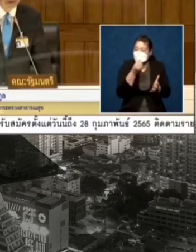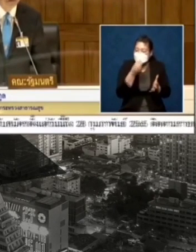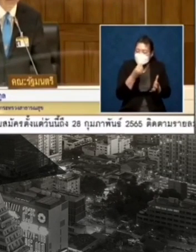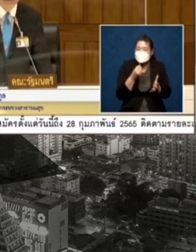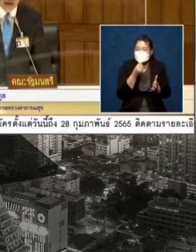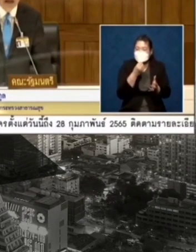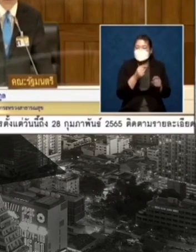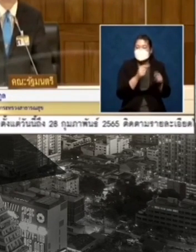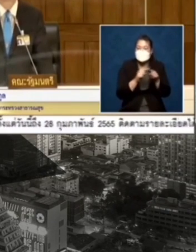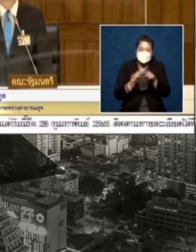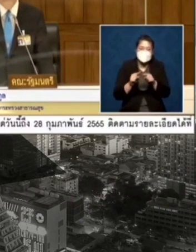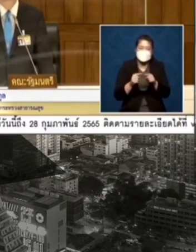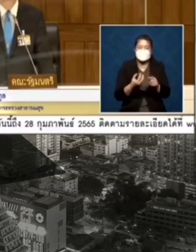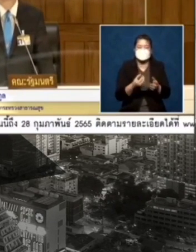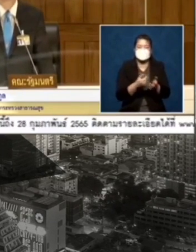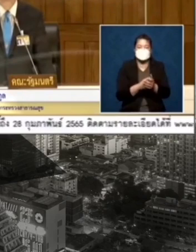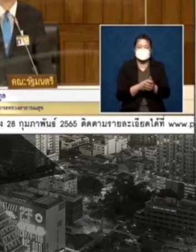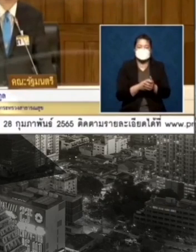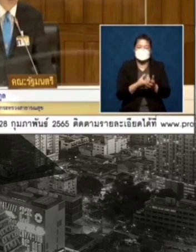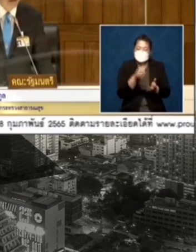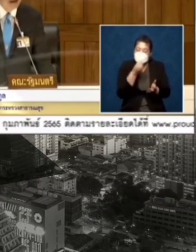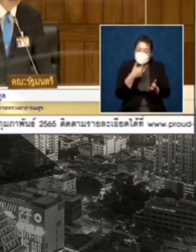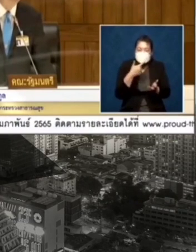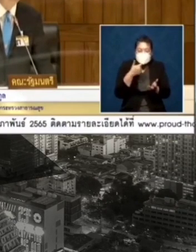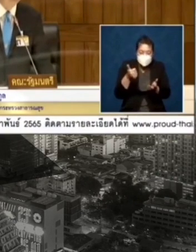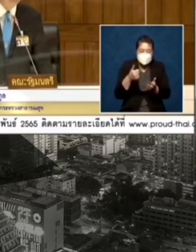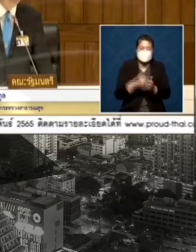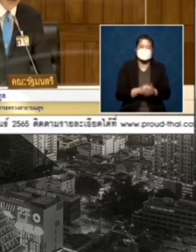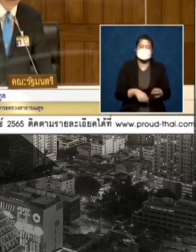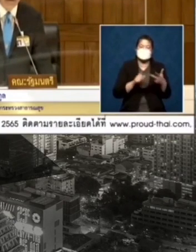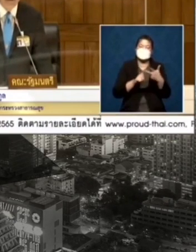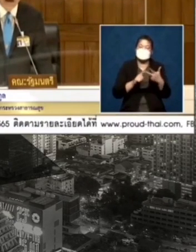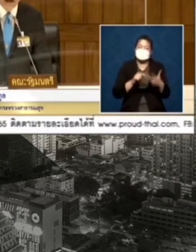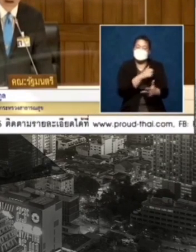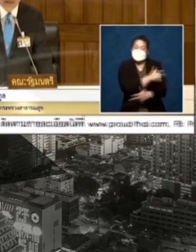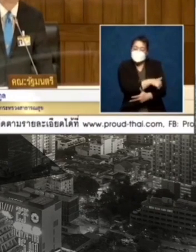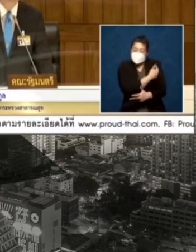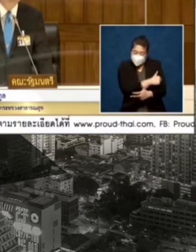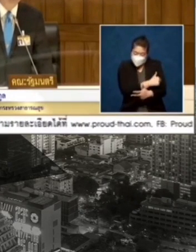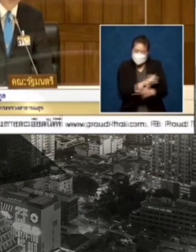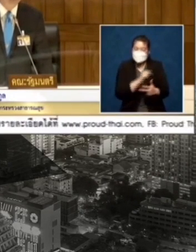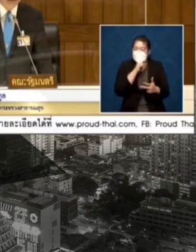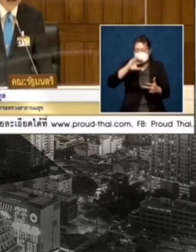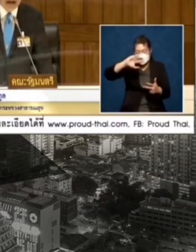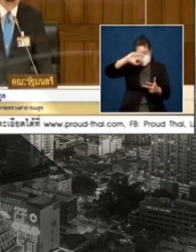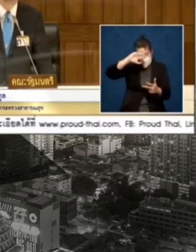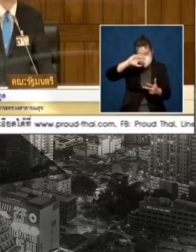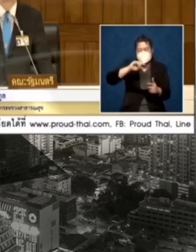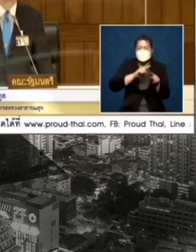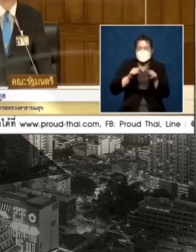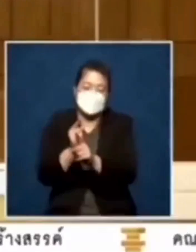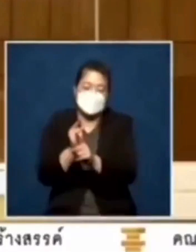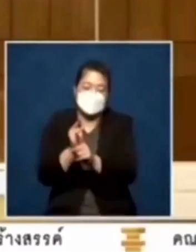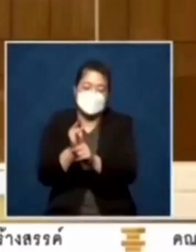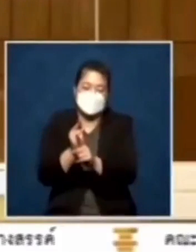ี่ย ยังได้มีการพูดถึงเพลงที่คุณยืนยงโภากุ หอ แด ขลบาวแต่งไ้ด้วย ค่ะเดี๋ลไปดูนะครับ ตอนท้ายฮ